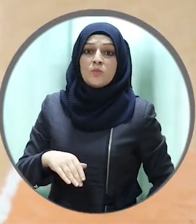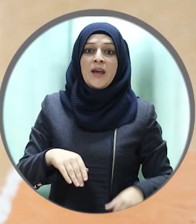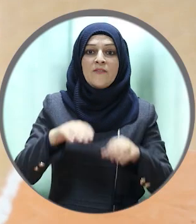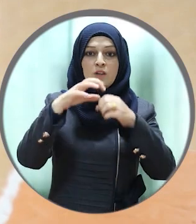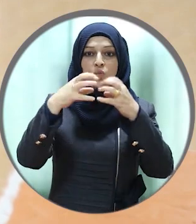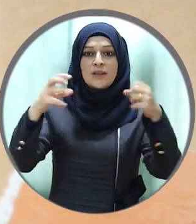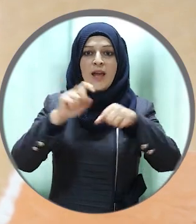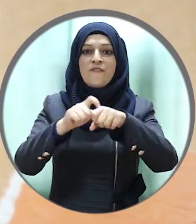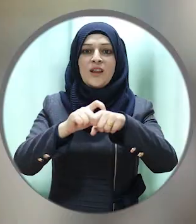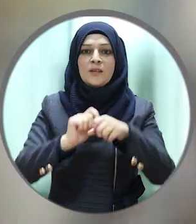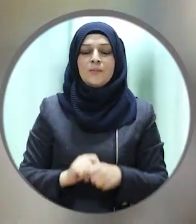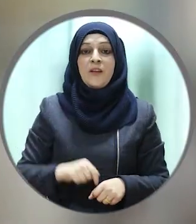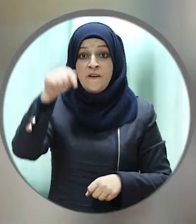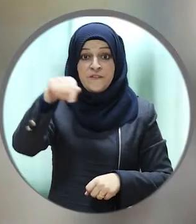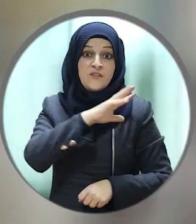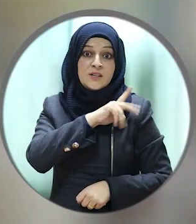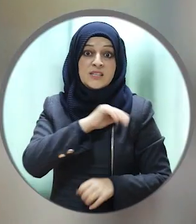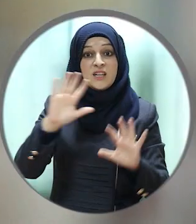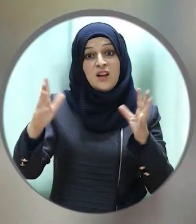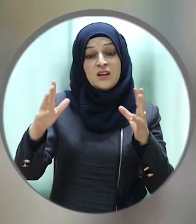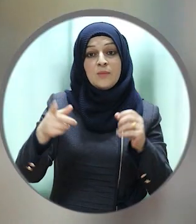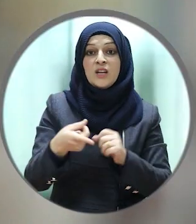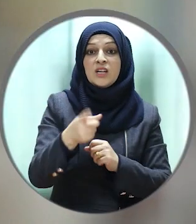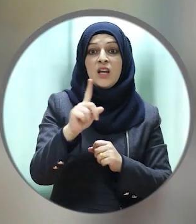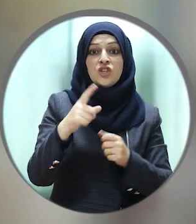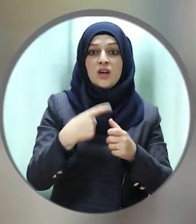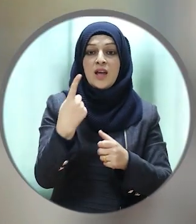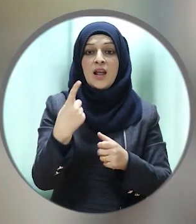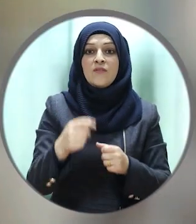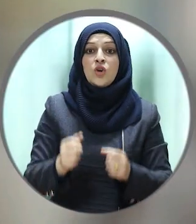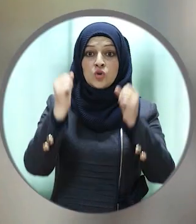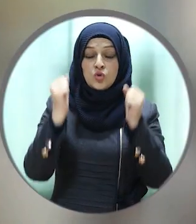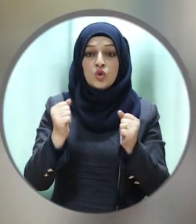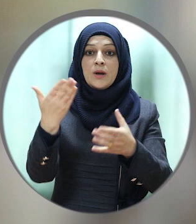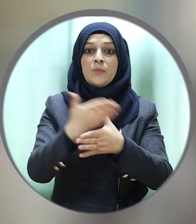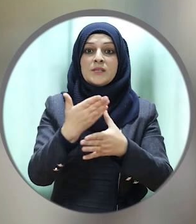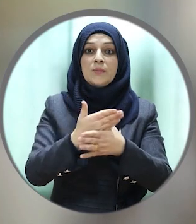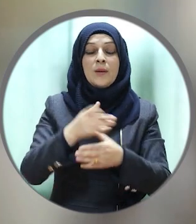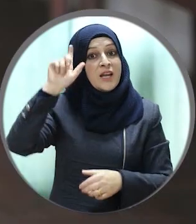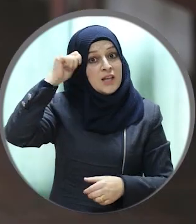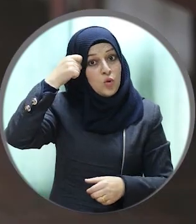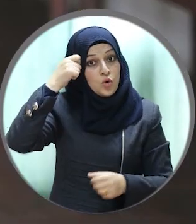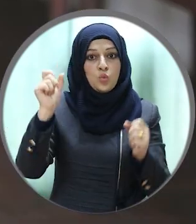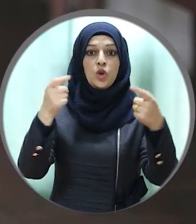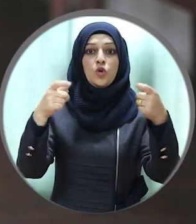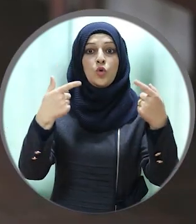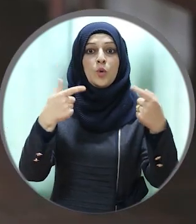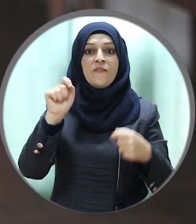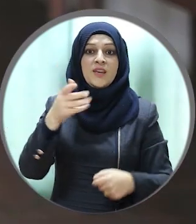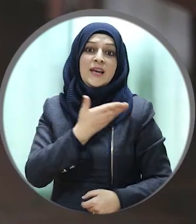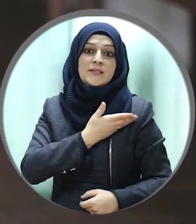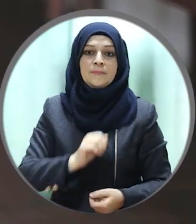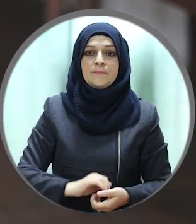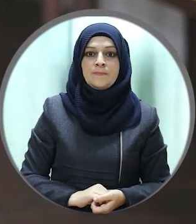في الجلد في العضلات في الرجل الشمال. عندنا في فلسطين في حوالي 11,000 صعوبة بسبب